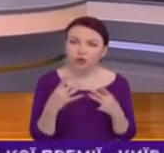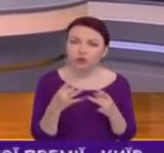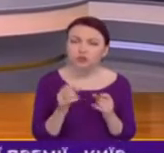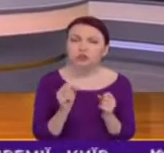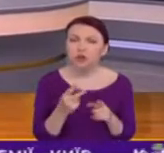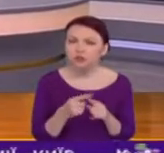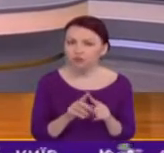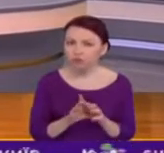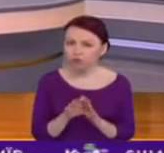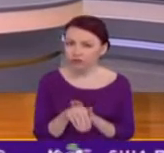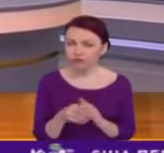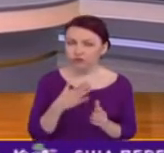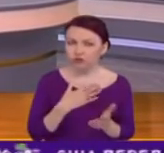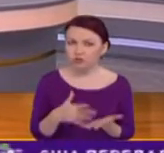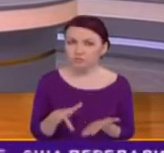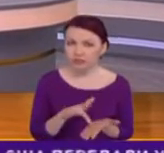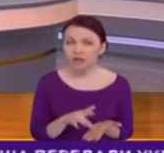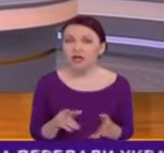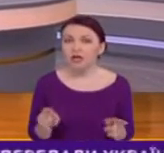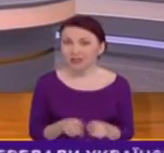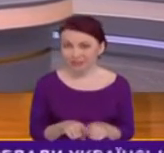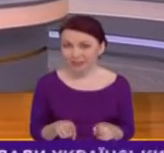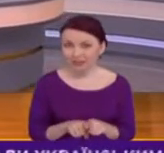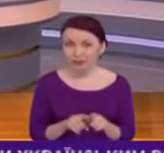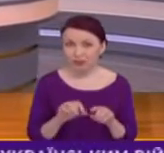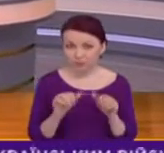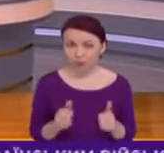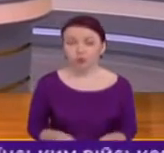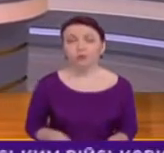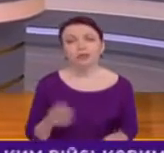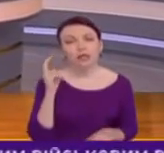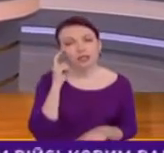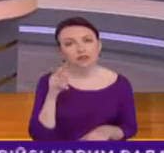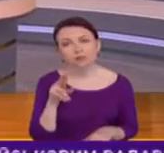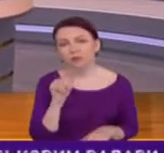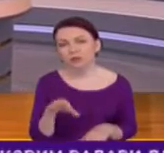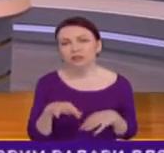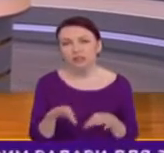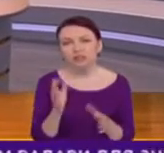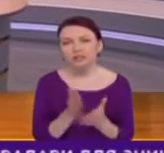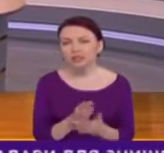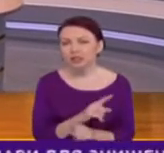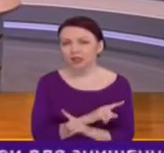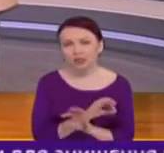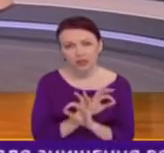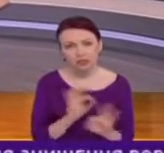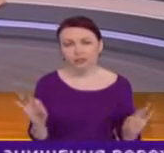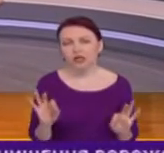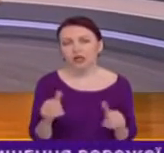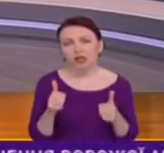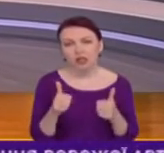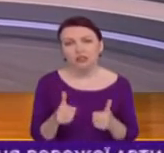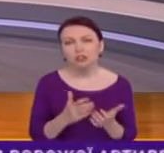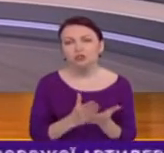це буде впроваджуватися в нашому місті? Таким же способом? А в Київпостранці є дуже класна служба, вона створена